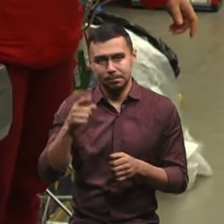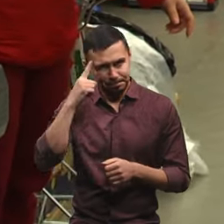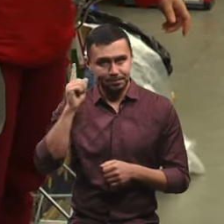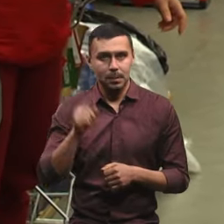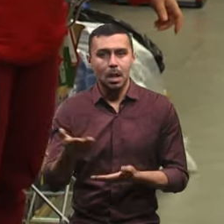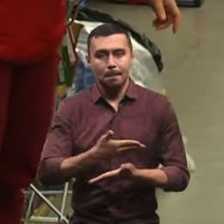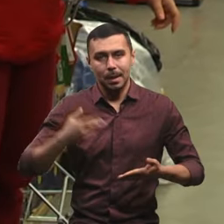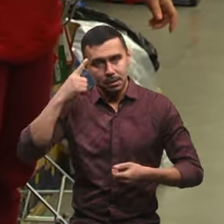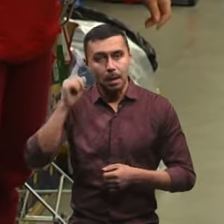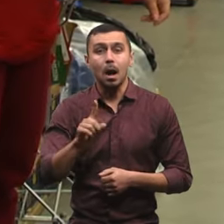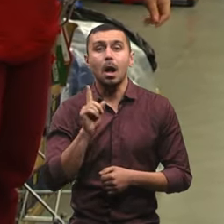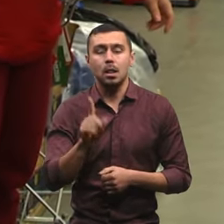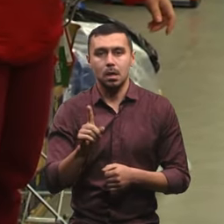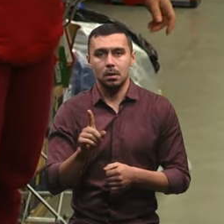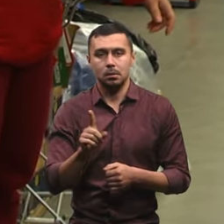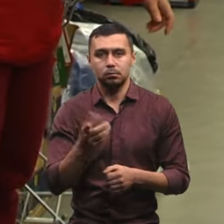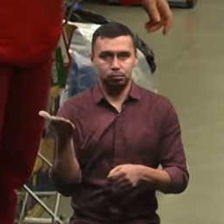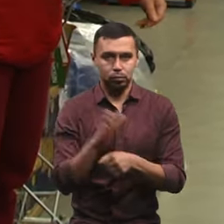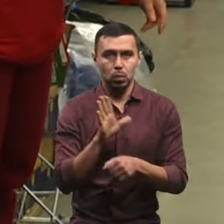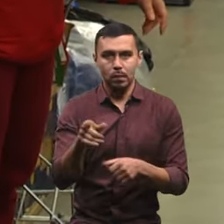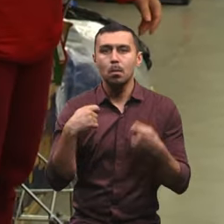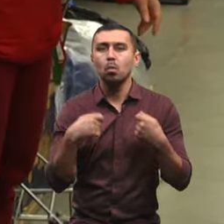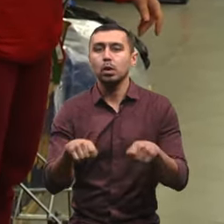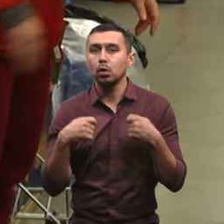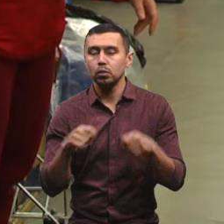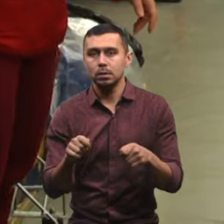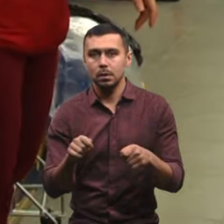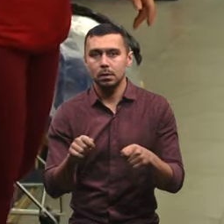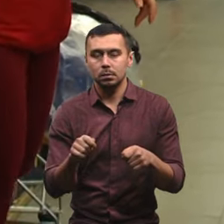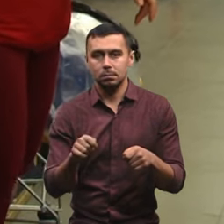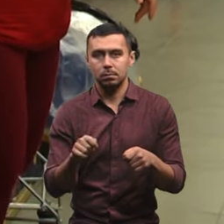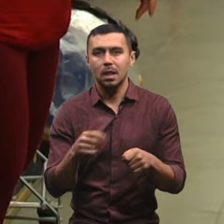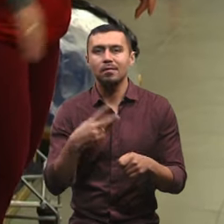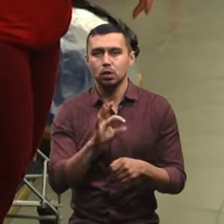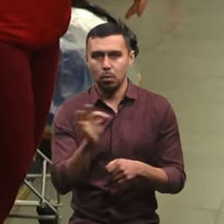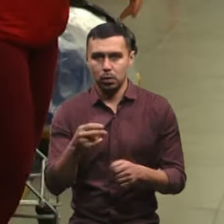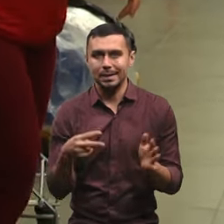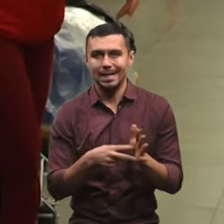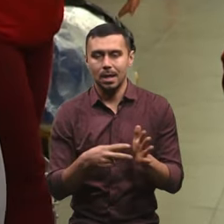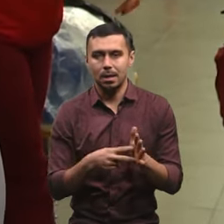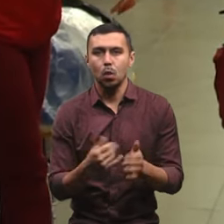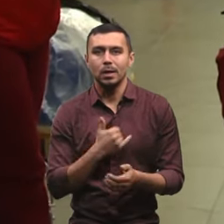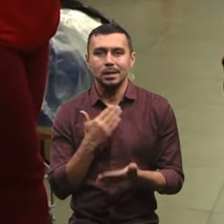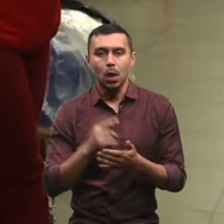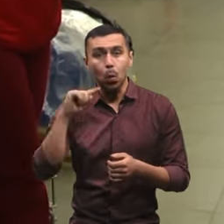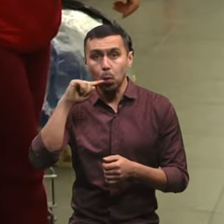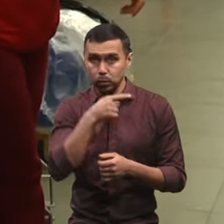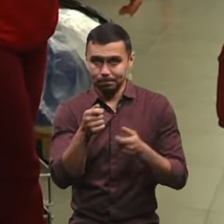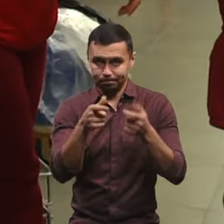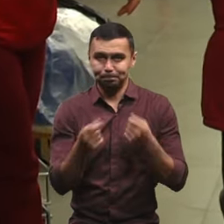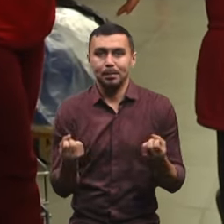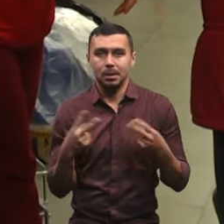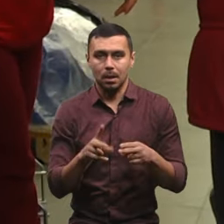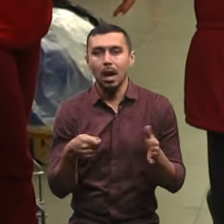Ми знаємо, але розпорядження було, що вони продаються, пробиваються на касі по 20 копійок коштують. У нас є кукурудзяні кульочки